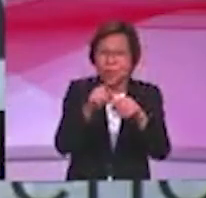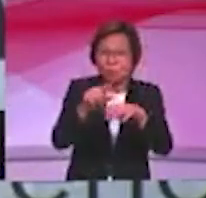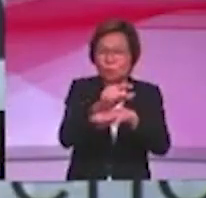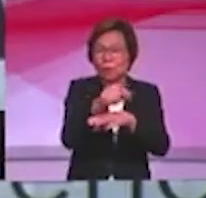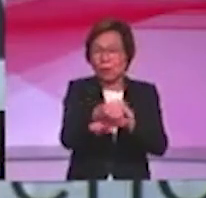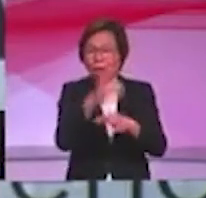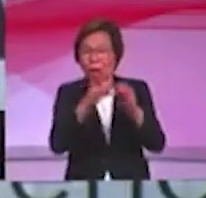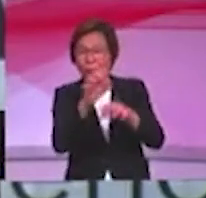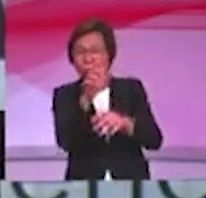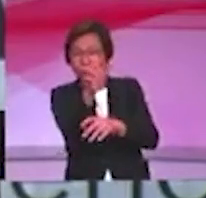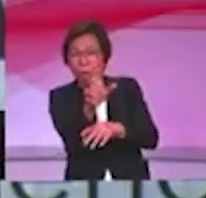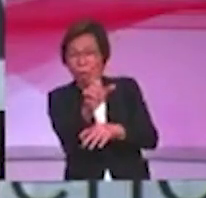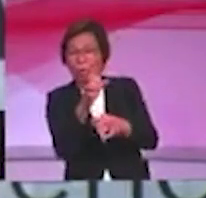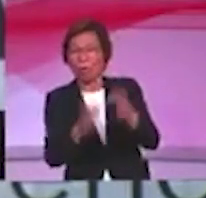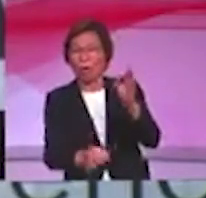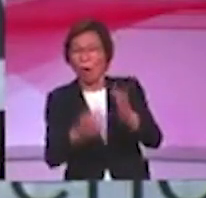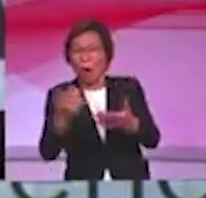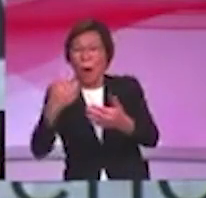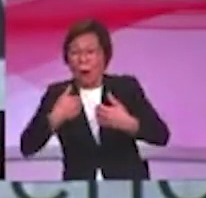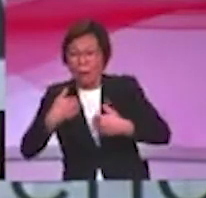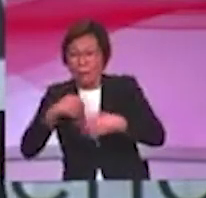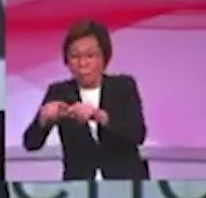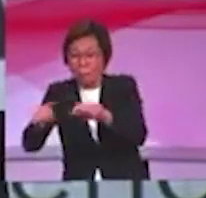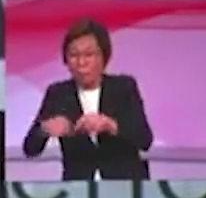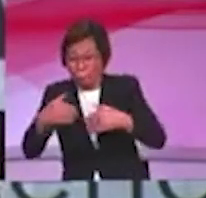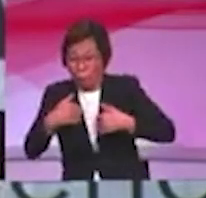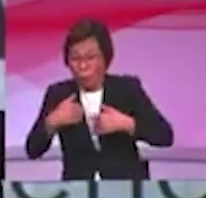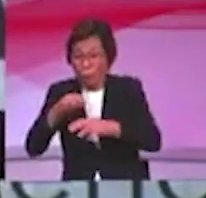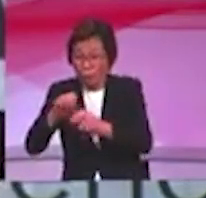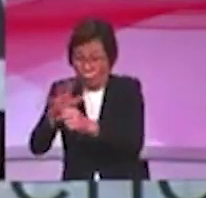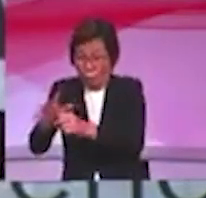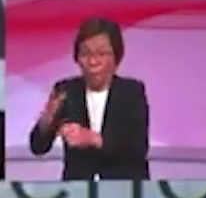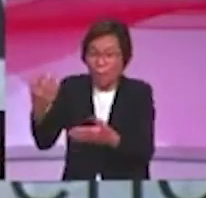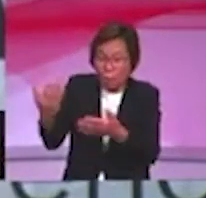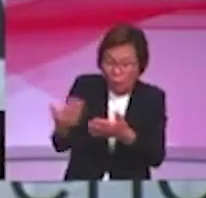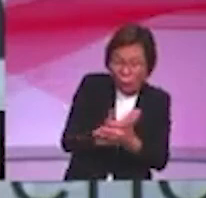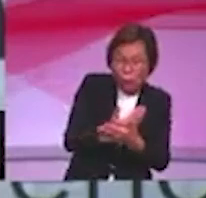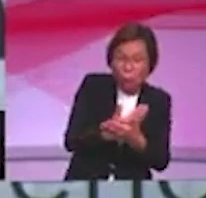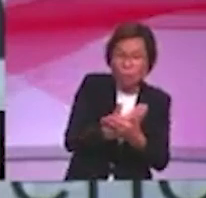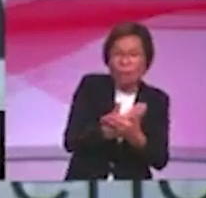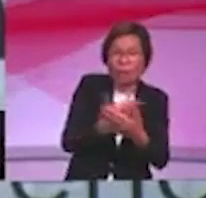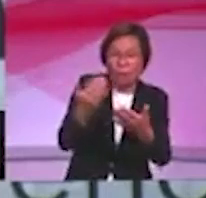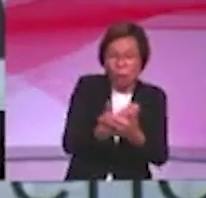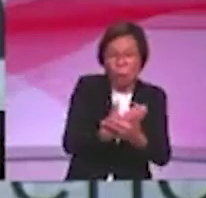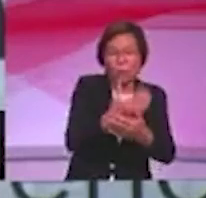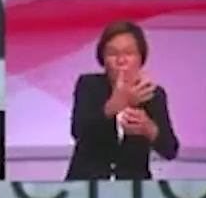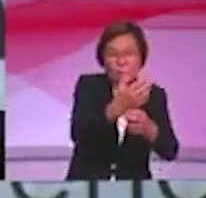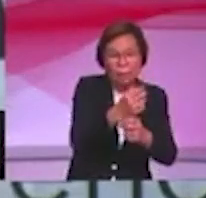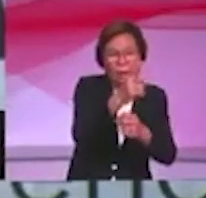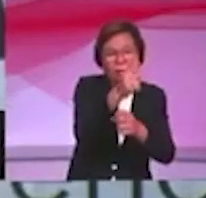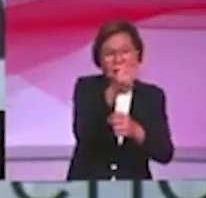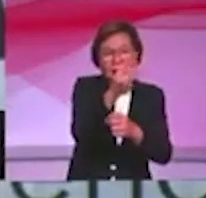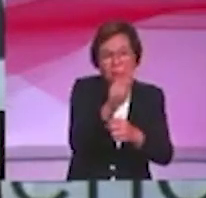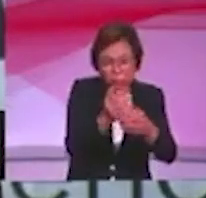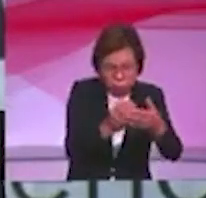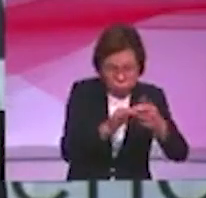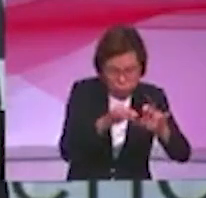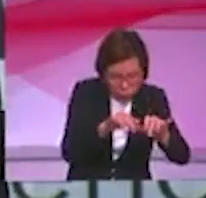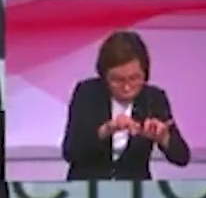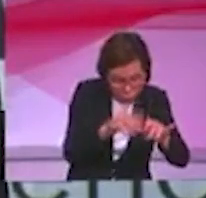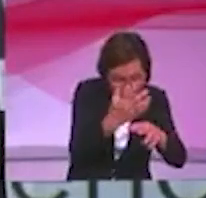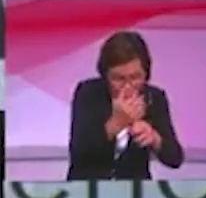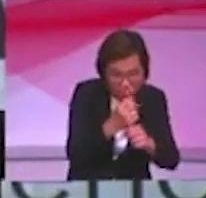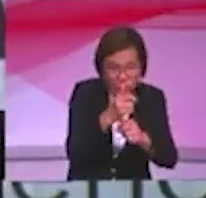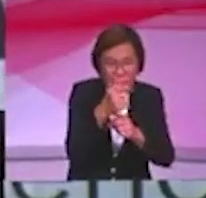yang positif di suatu kawasan, barulah kita akan mendapatkan data-data tersebut untuk mengesan kes-kes